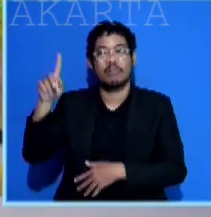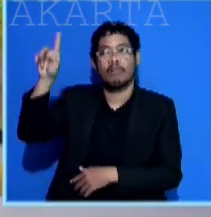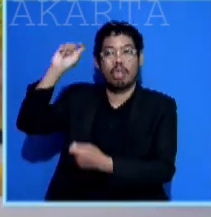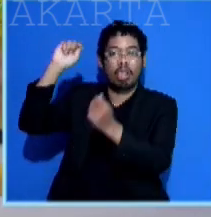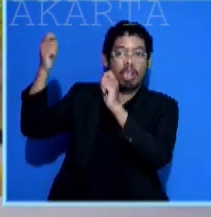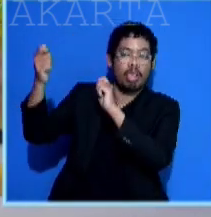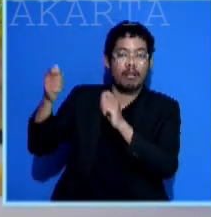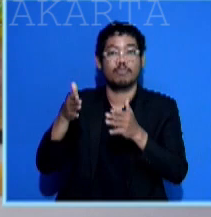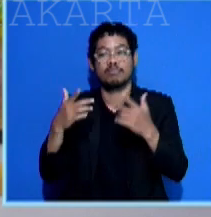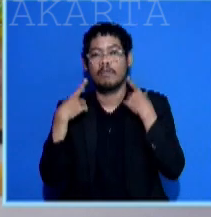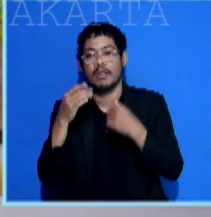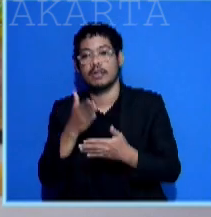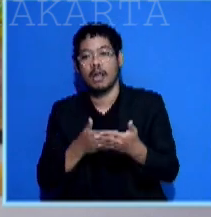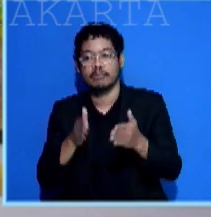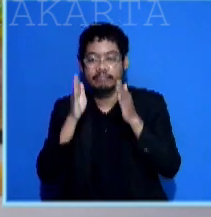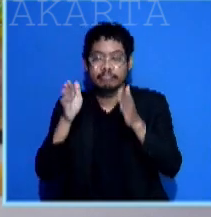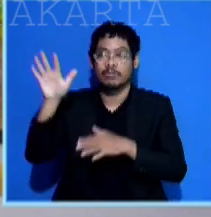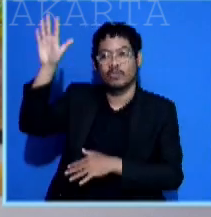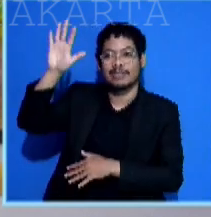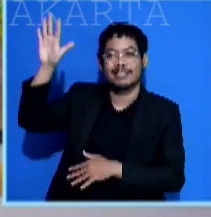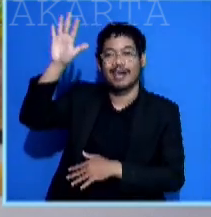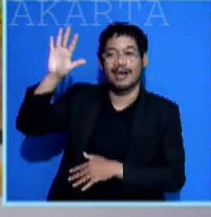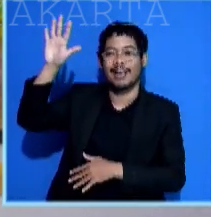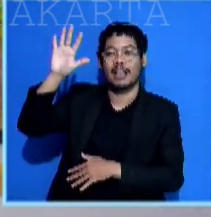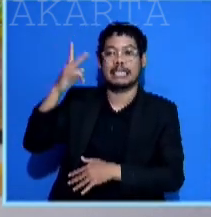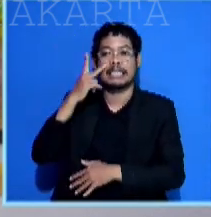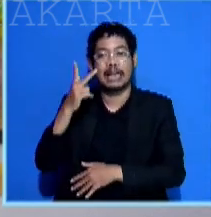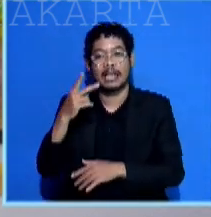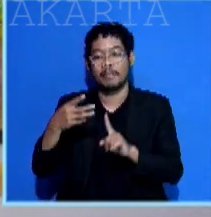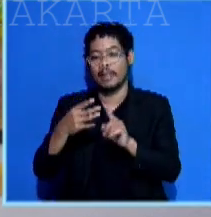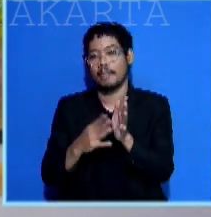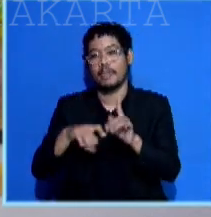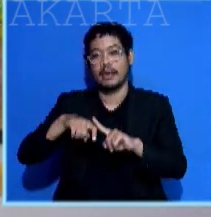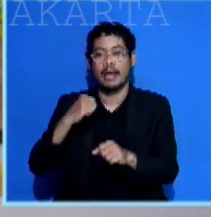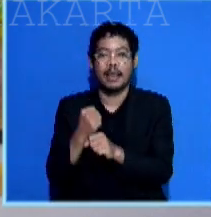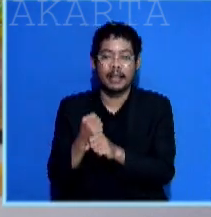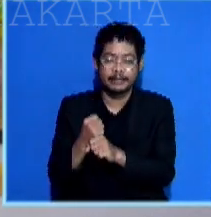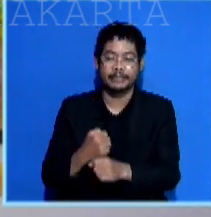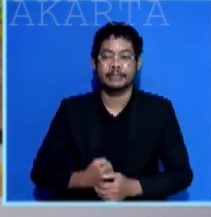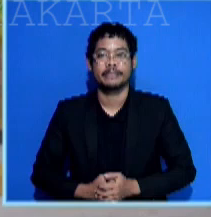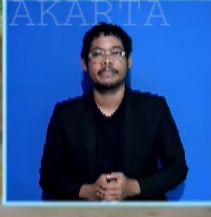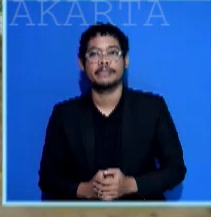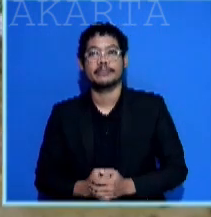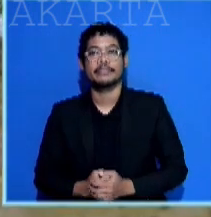Jawa Tengah tetap memperhatikan prakiraan cuaca dari badan meteorologi klimatologi dan